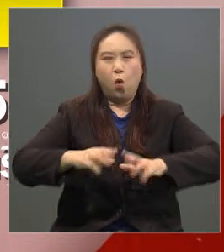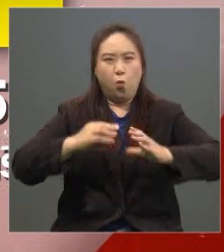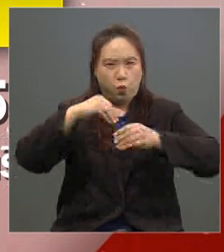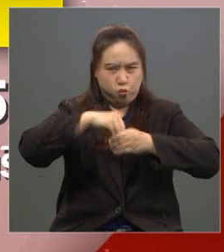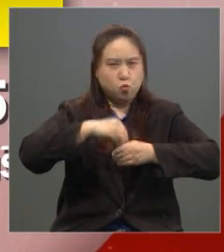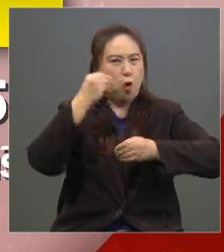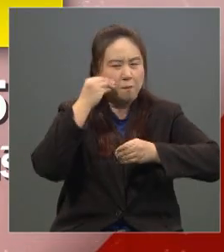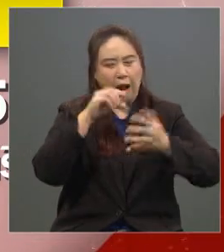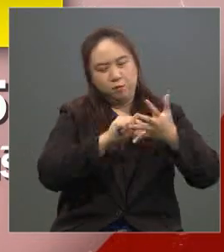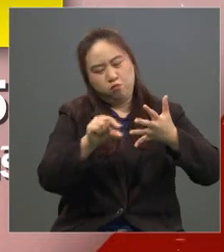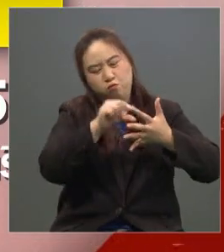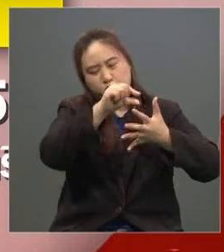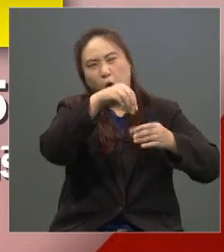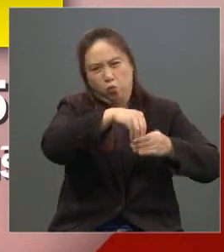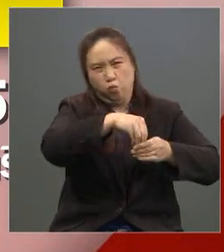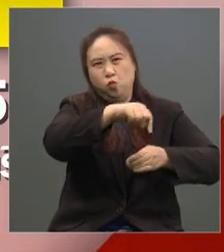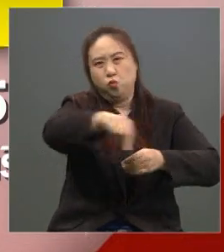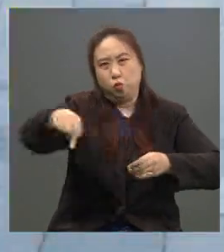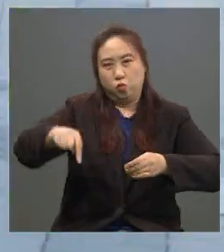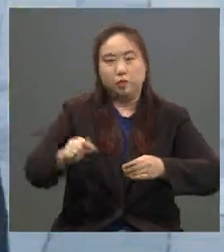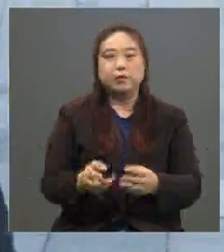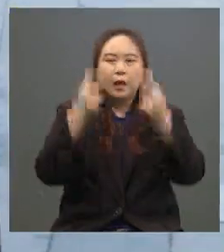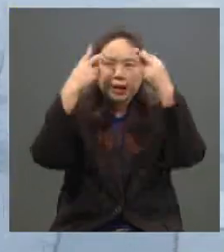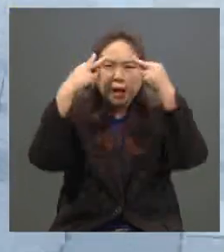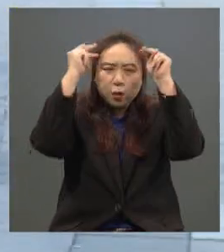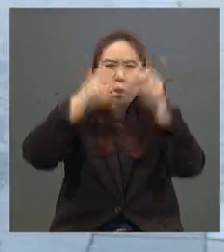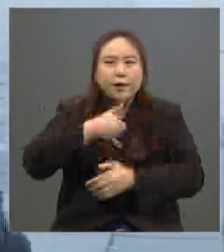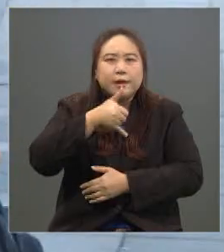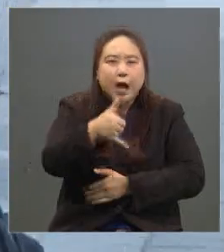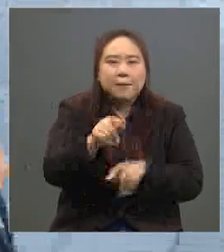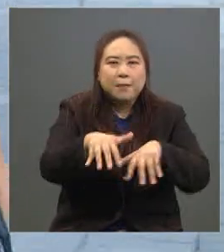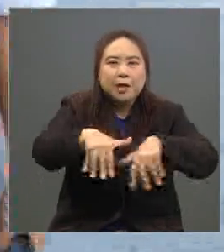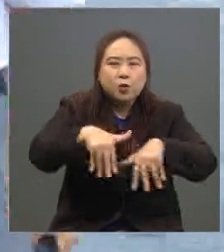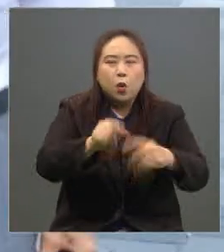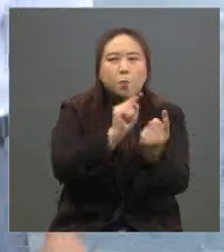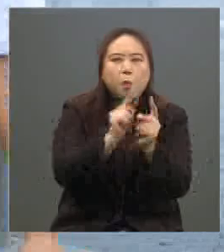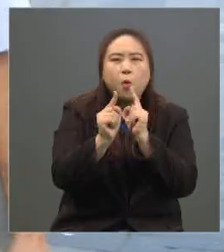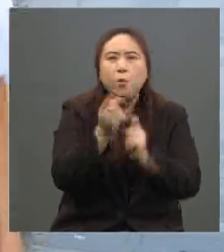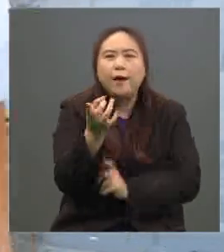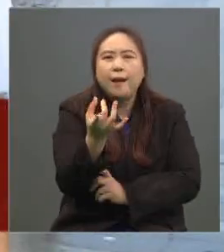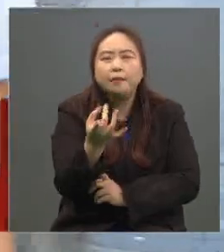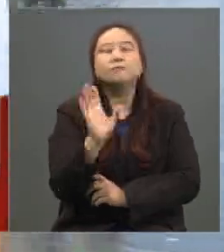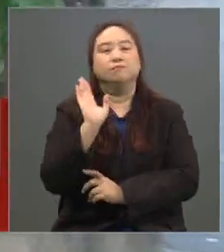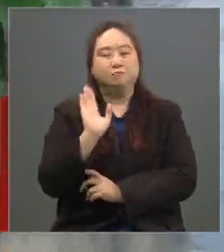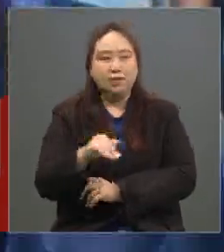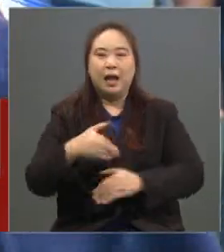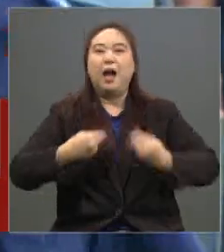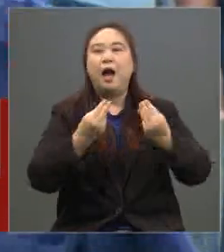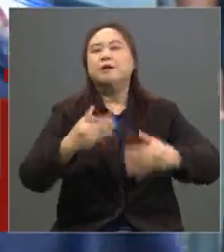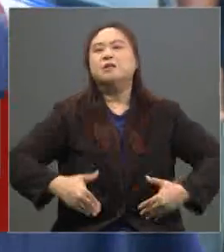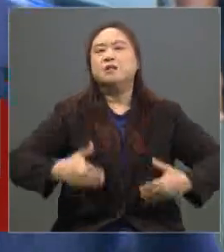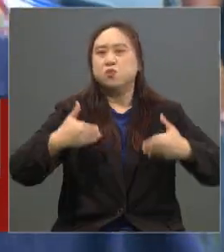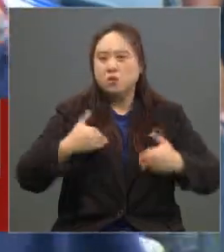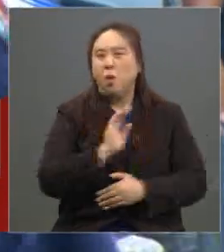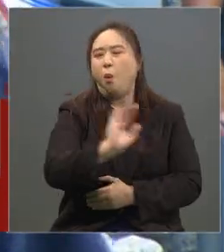กันอยู่เยอะนะครับประเด็นหลักๆที่ท่านนายกอยากจะลงไปพูดคุยกับพี่น้องประชาชชนและผู้เกี่ยวข้องก็คือการยกระดับคุณภาพชีวิต